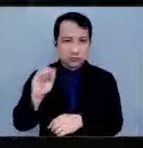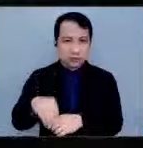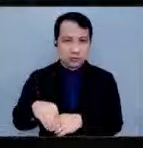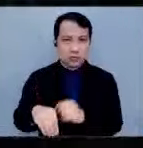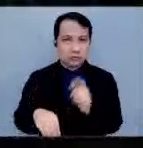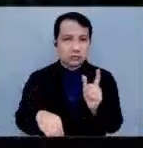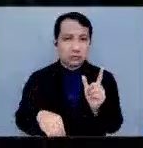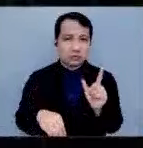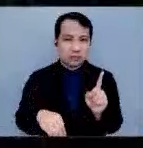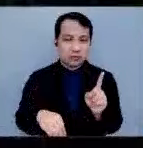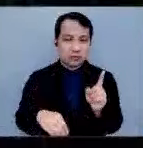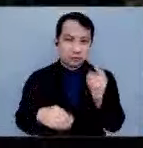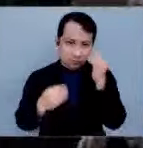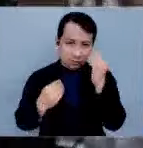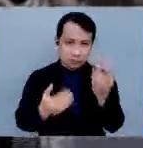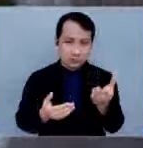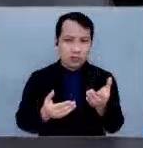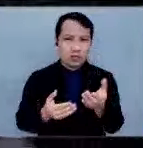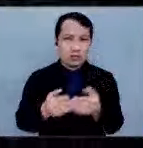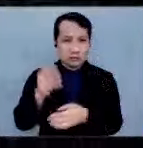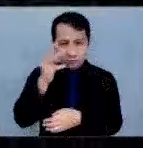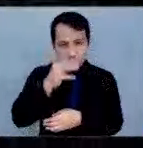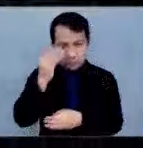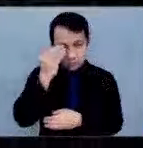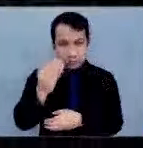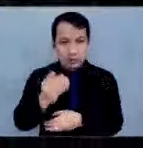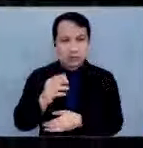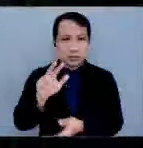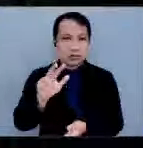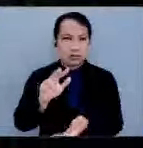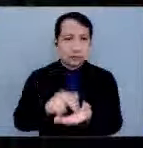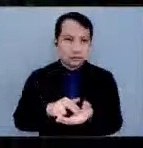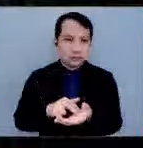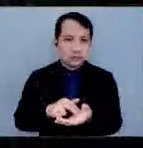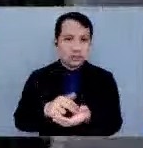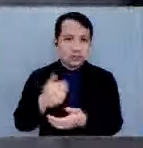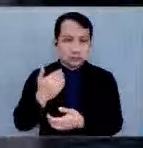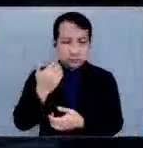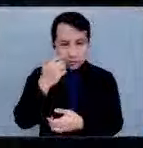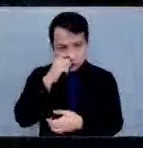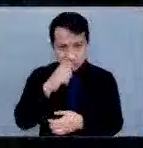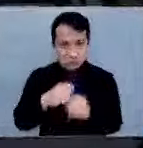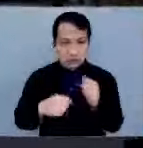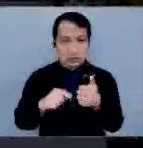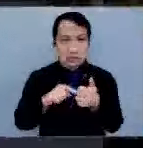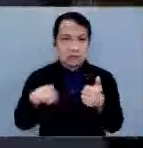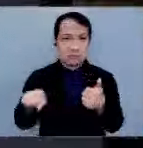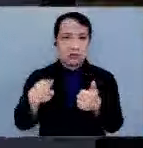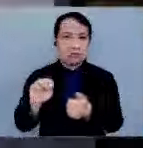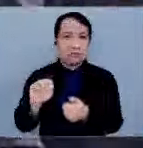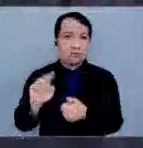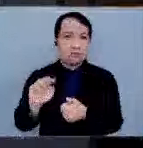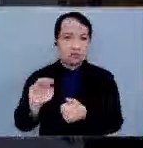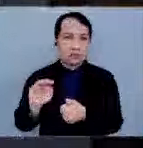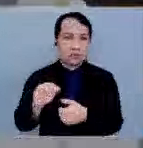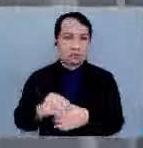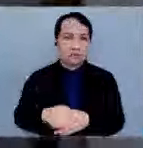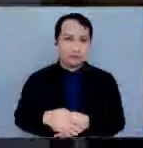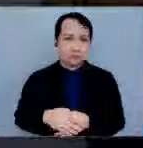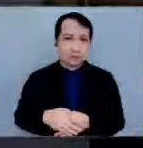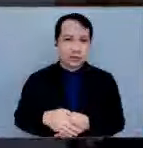Ang mas nakakaalarma, higit 3,000 sa kanila, edad 10 hanggang 14 na taong gulang pa lamang.